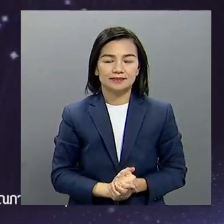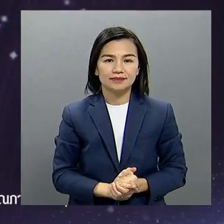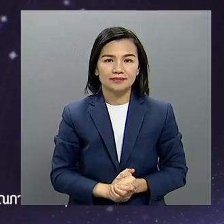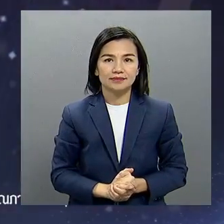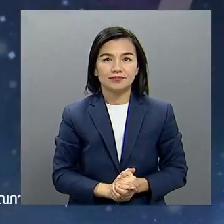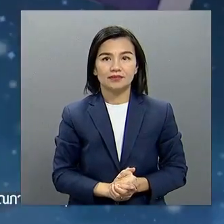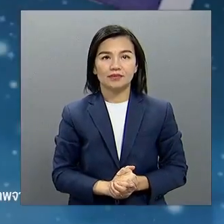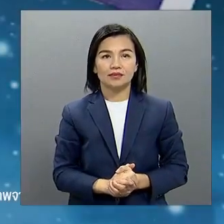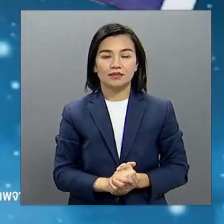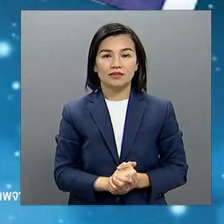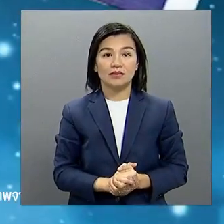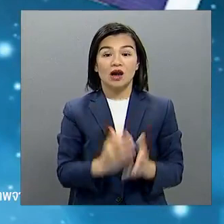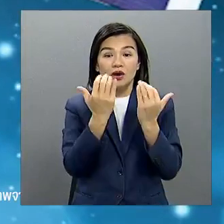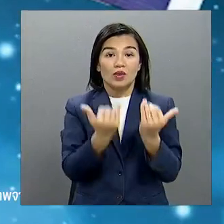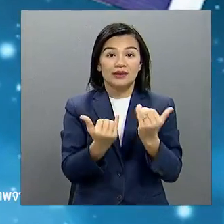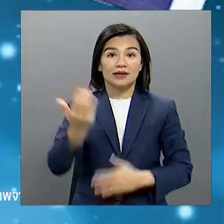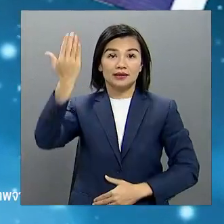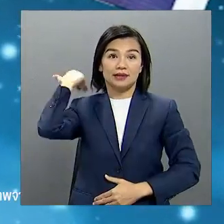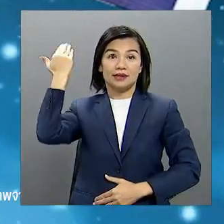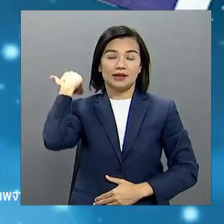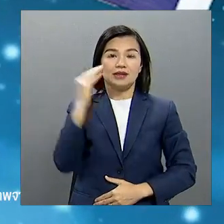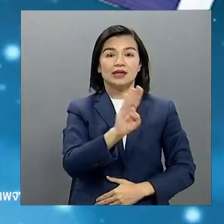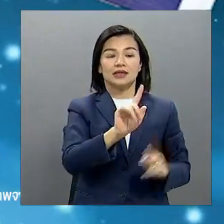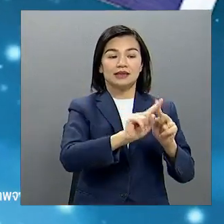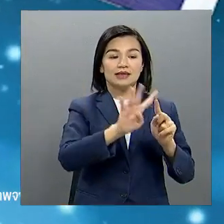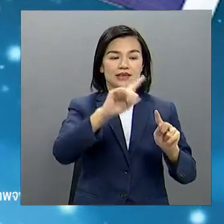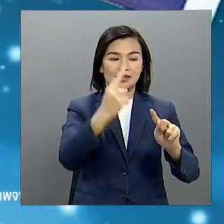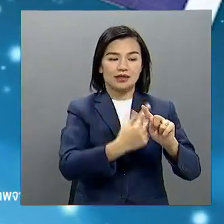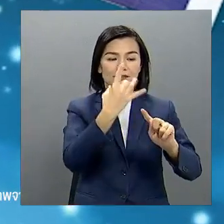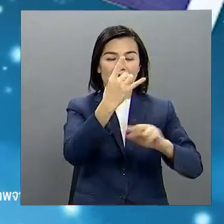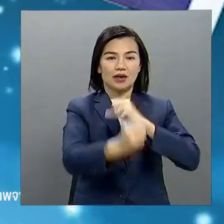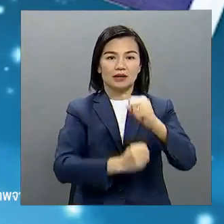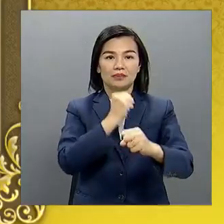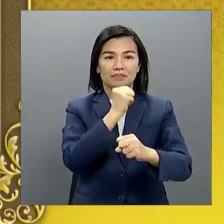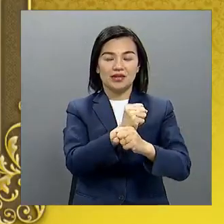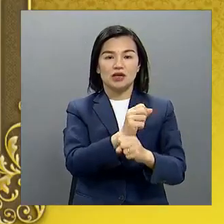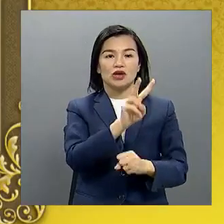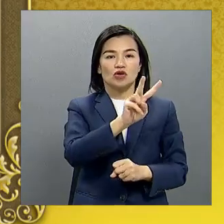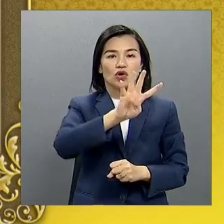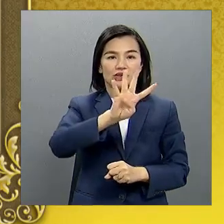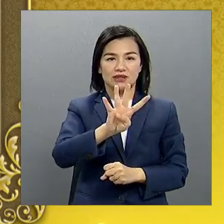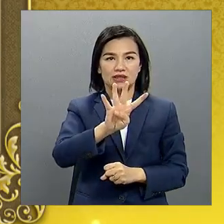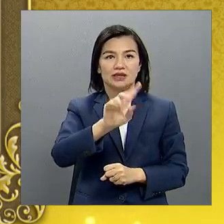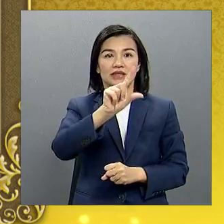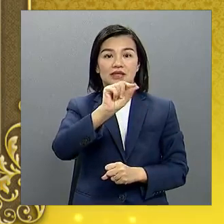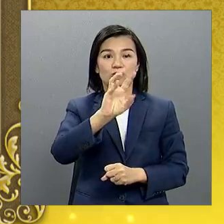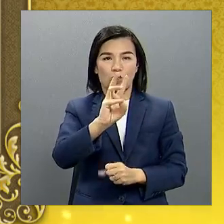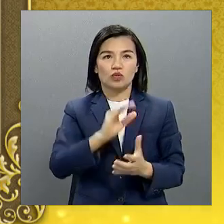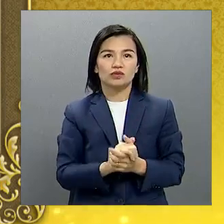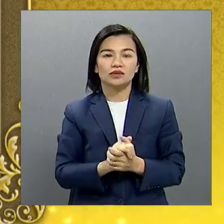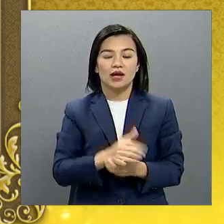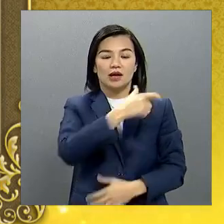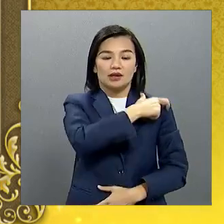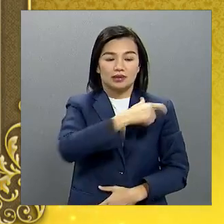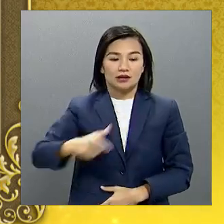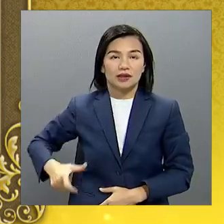วันนี้ในอดีตเมื่อวันที่4สิงหาคมปีพุทธศักราช2426พระบาทสมเด็จพระจุลจอมเกล้าเจ้าอยู่หัว